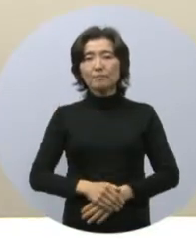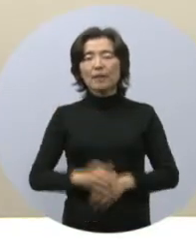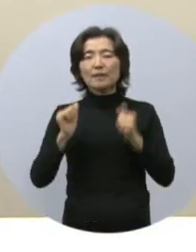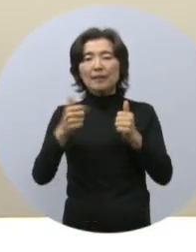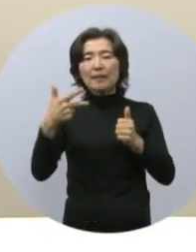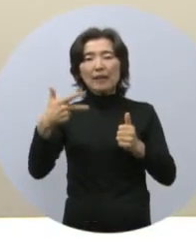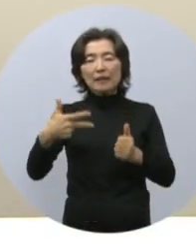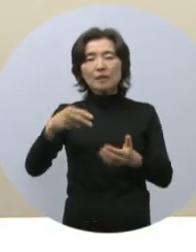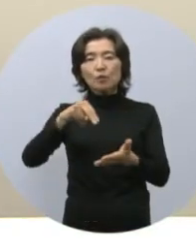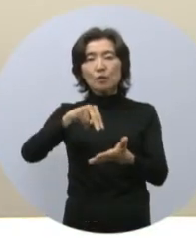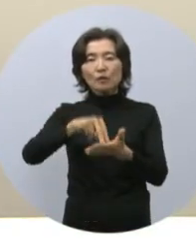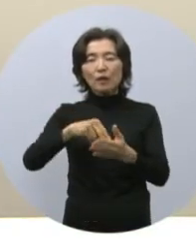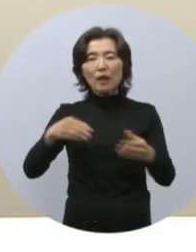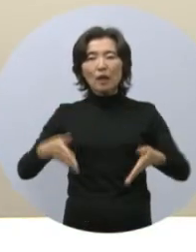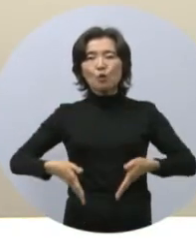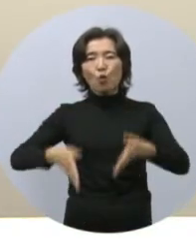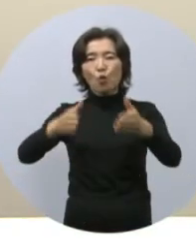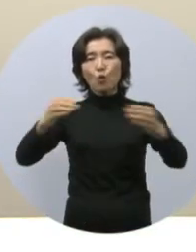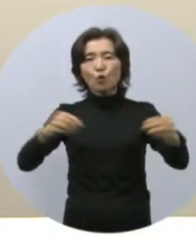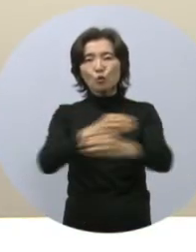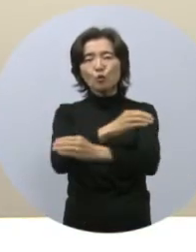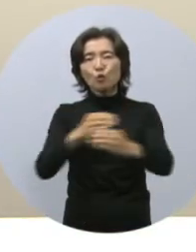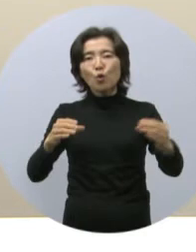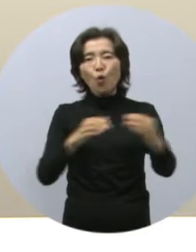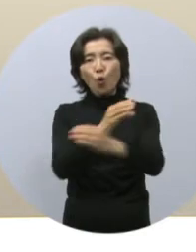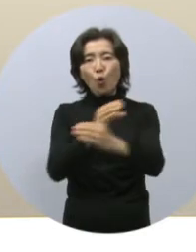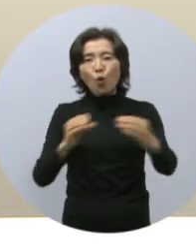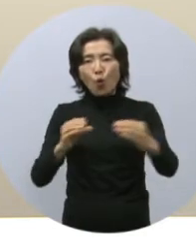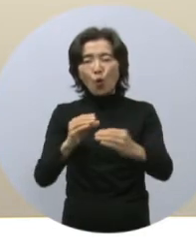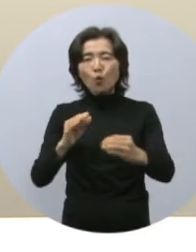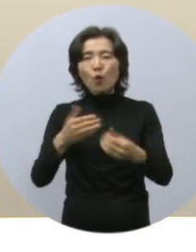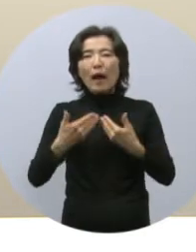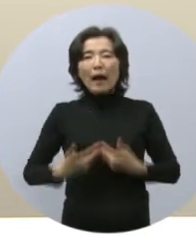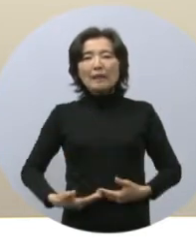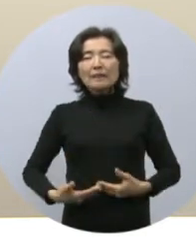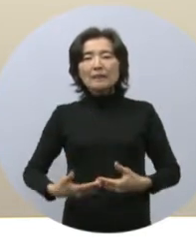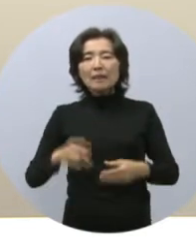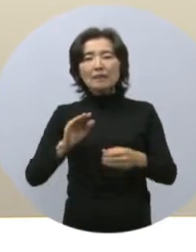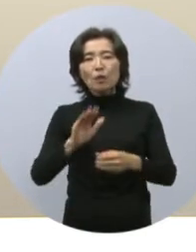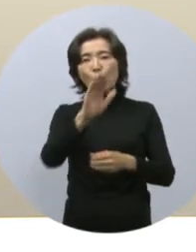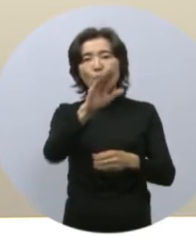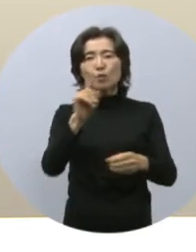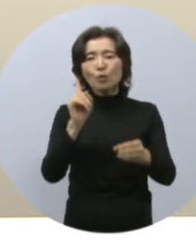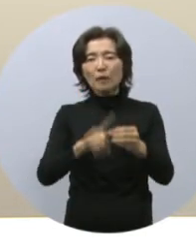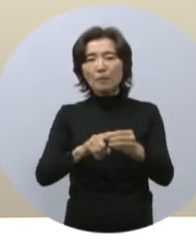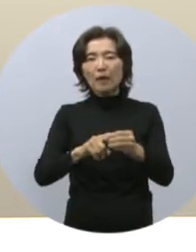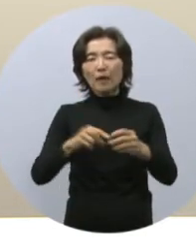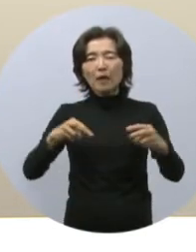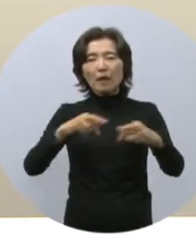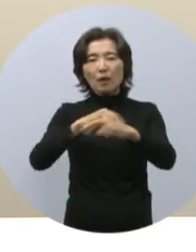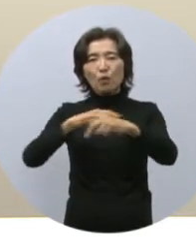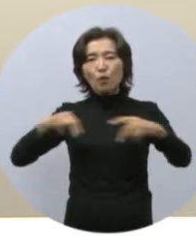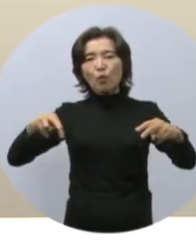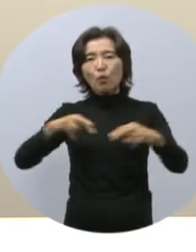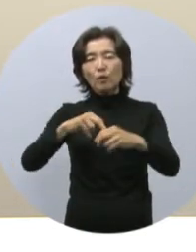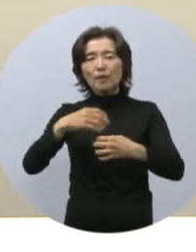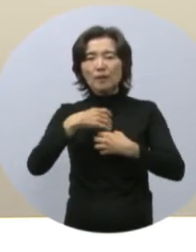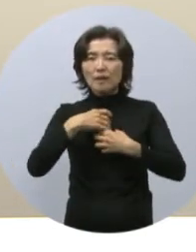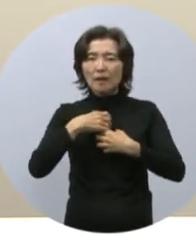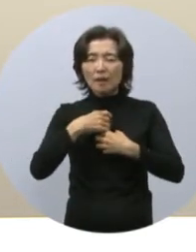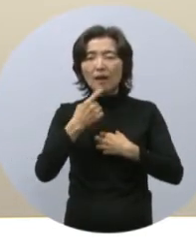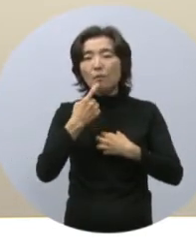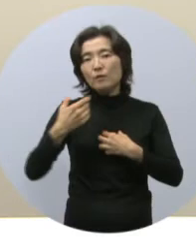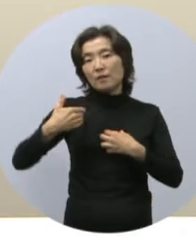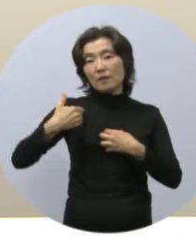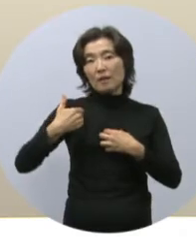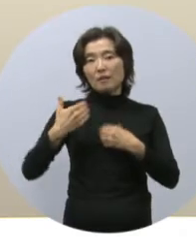ヶ崎市では道路の通行の安全性向上のため、不特定多数の通行者に危険が及ぶ可能性